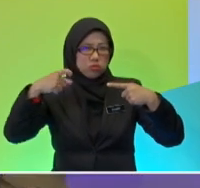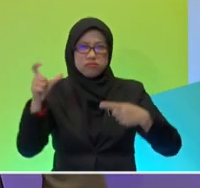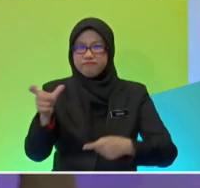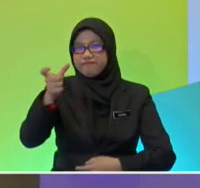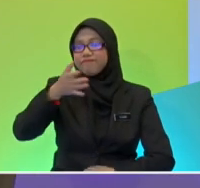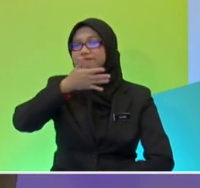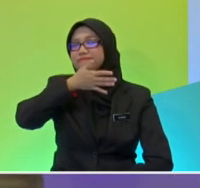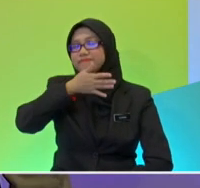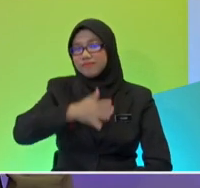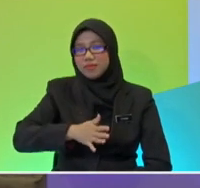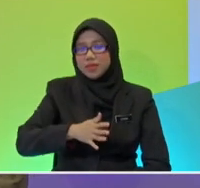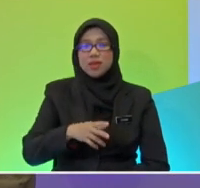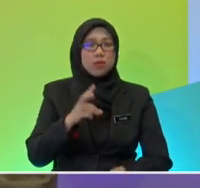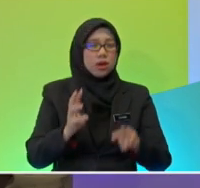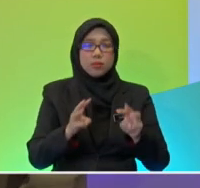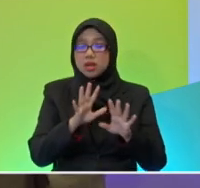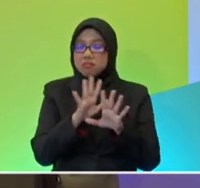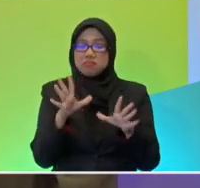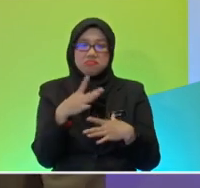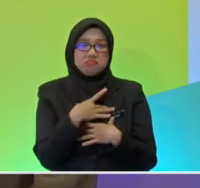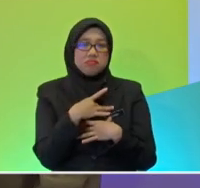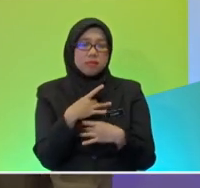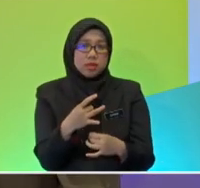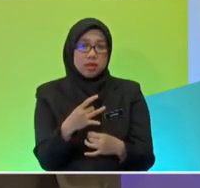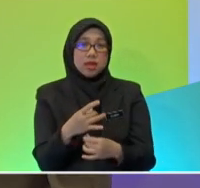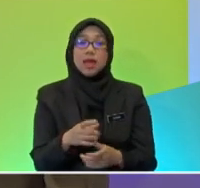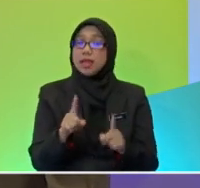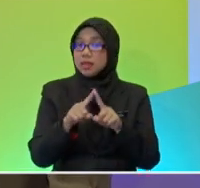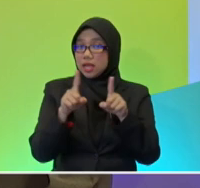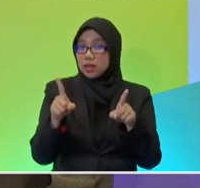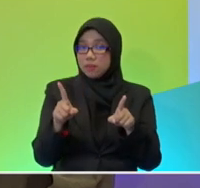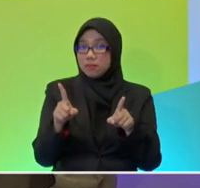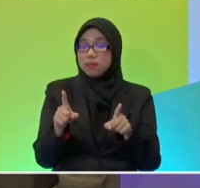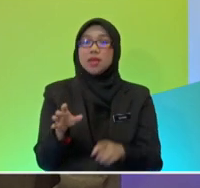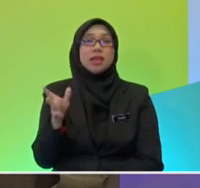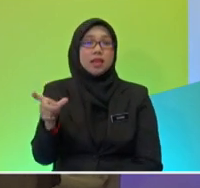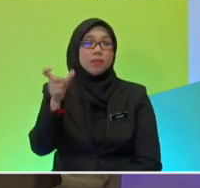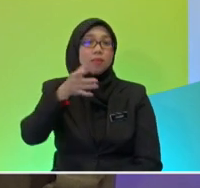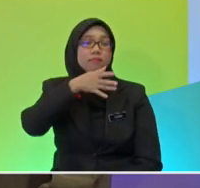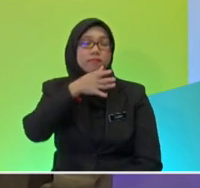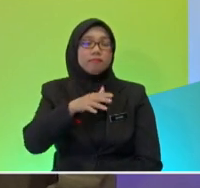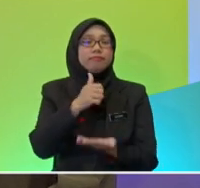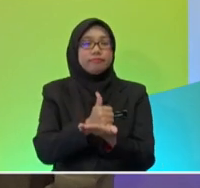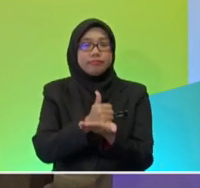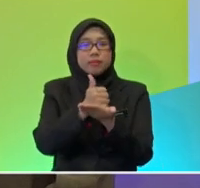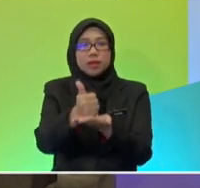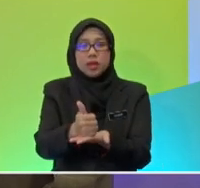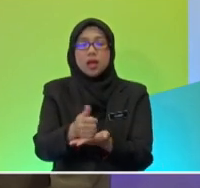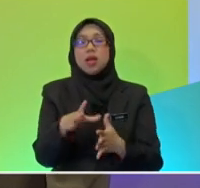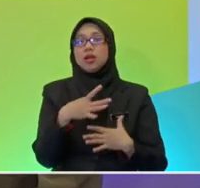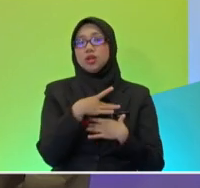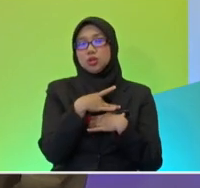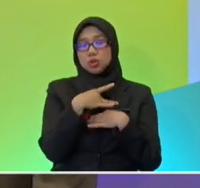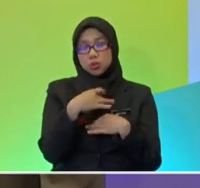tak suka Nabi Muhammad tapi disebabkan Nabi Shallallahu Alaihi Wasallam seorang yang sangat amanah itu yang menyebabkan orang kaum Quraisy